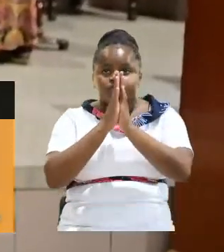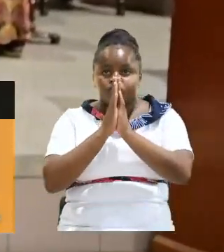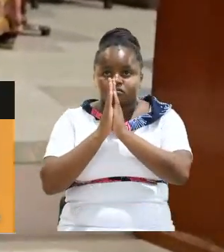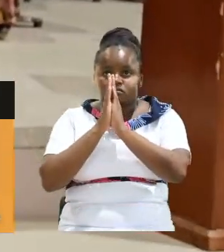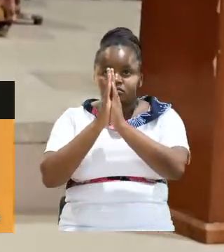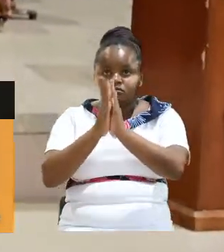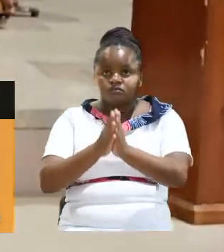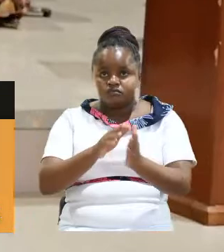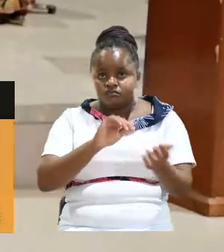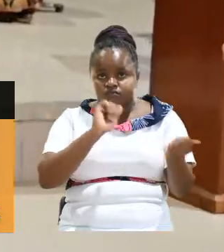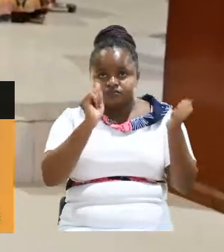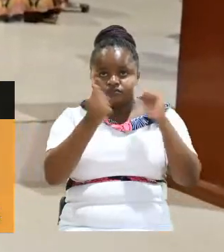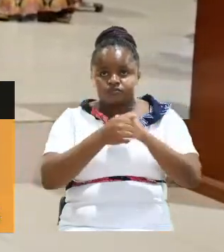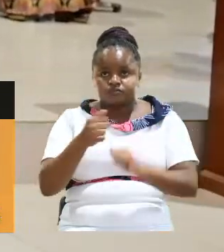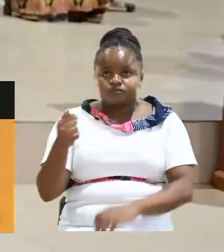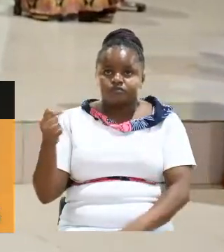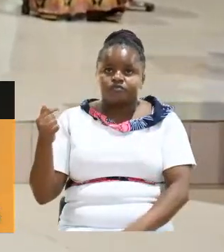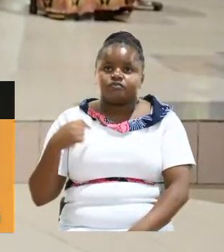Ninaomba nirekebishe.